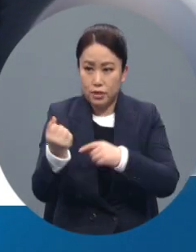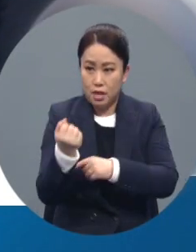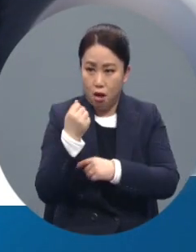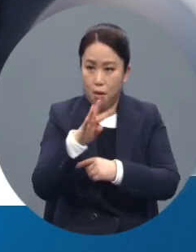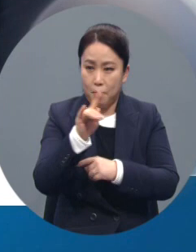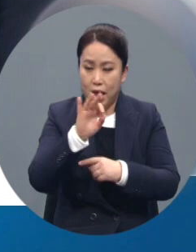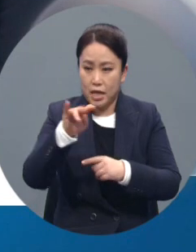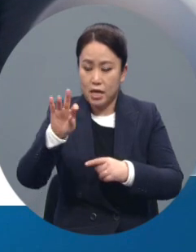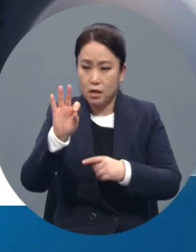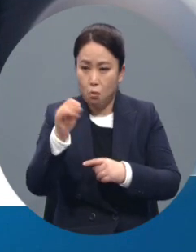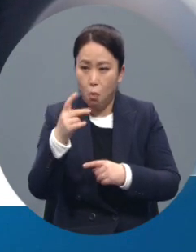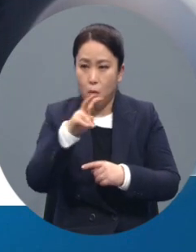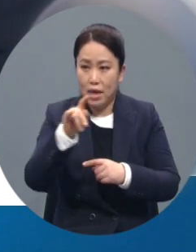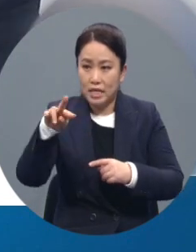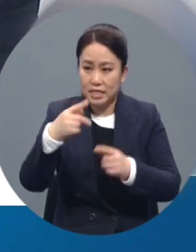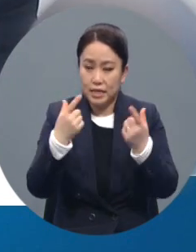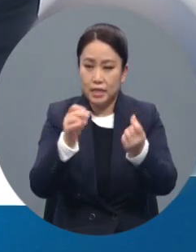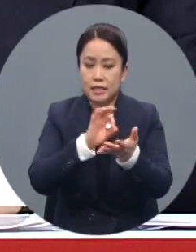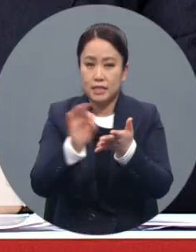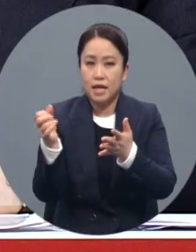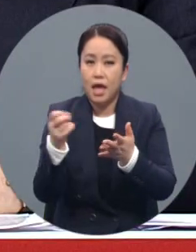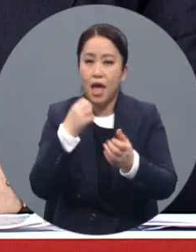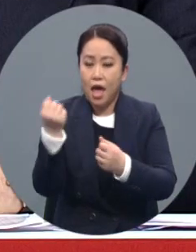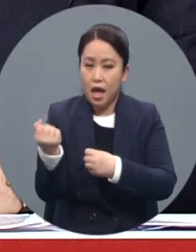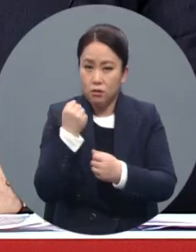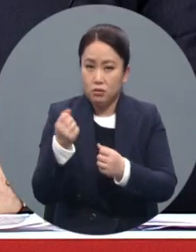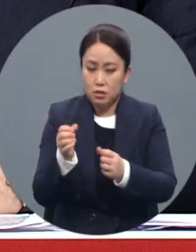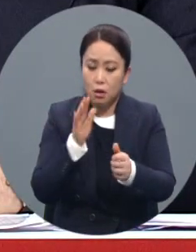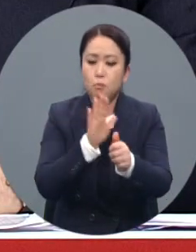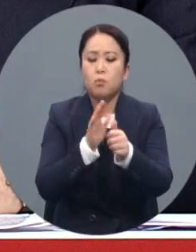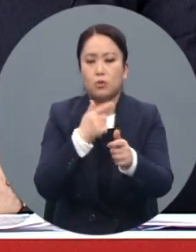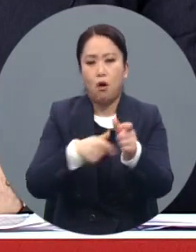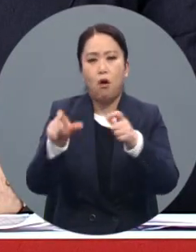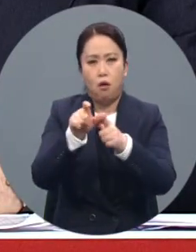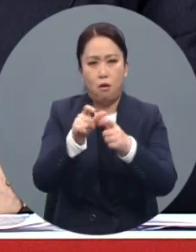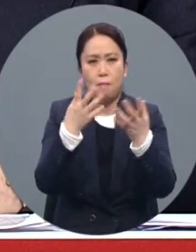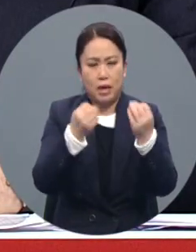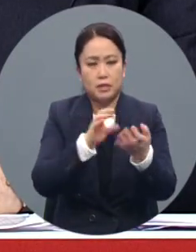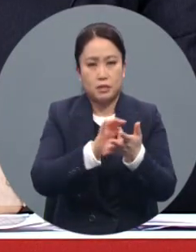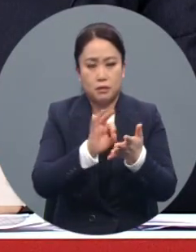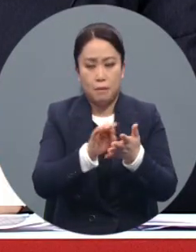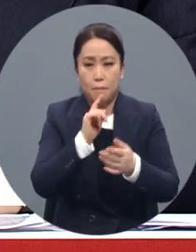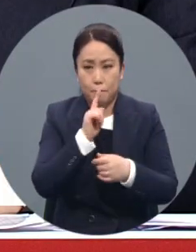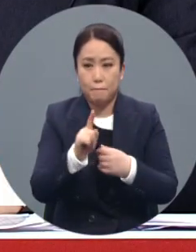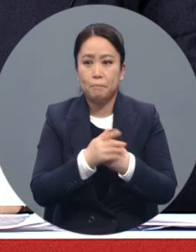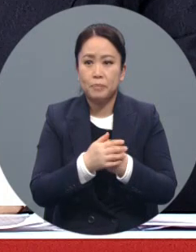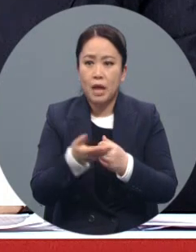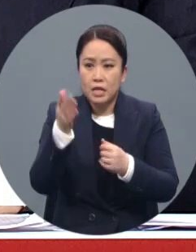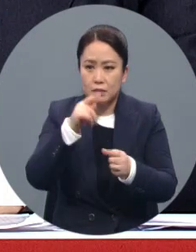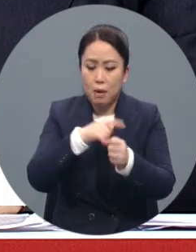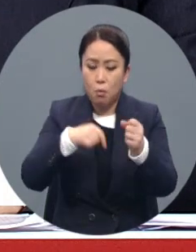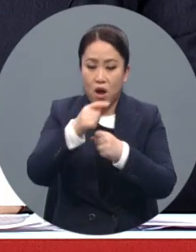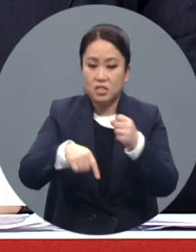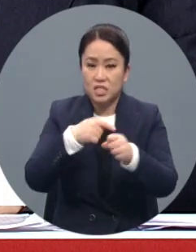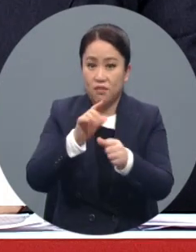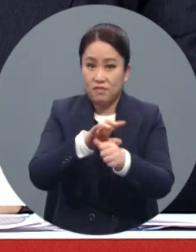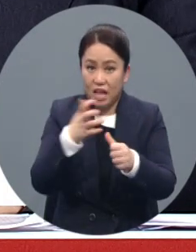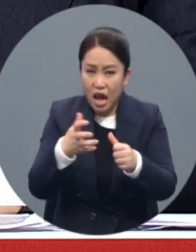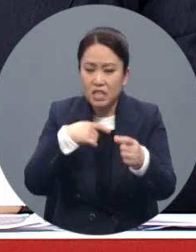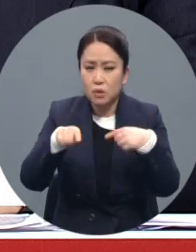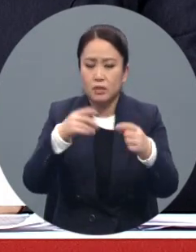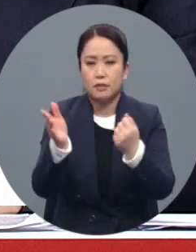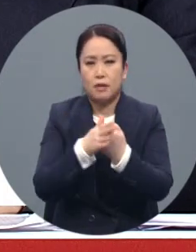이제 에너지 생산을 권장하고 탈원전 정책으로 원전 산업이 전부